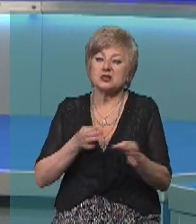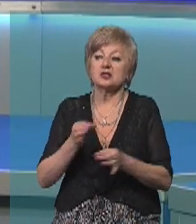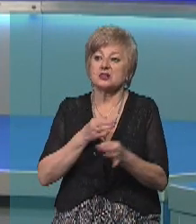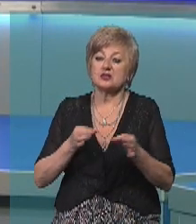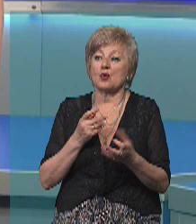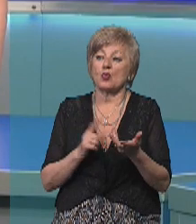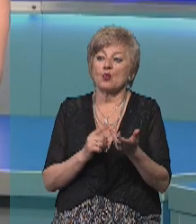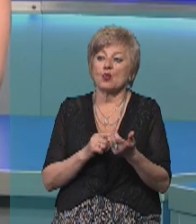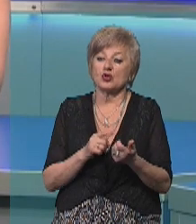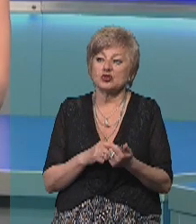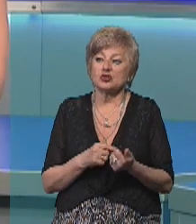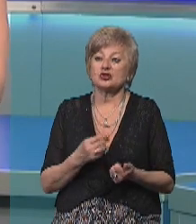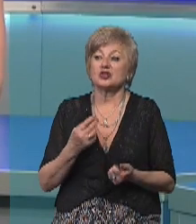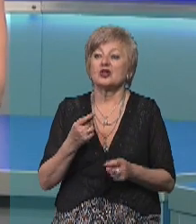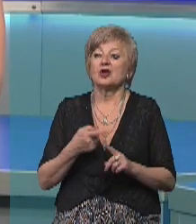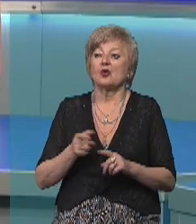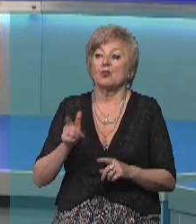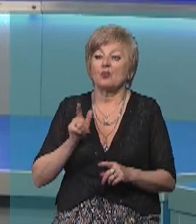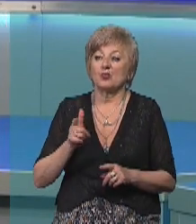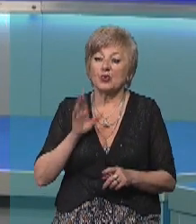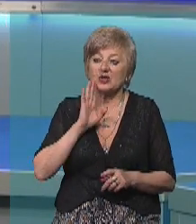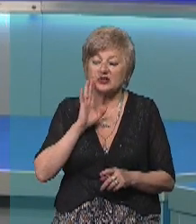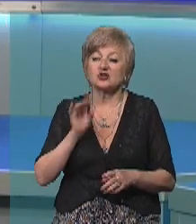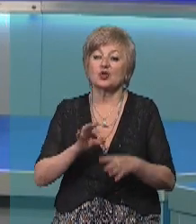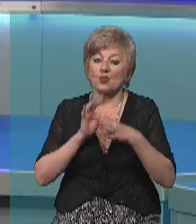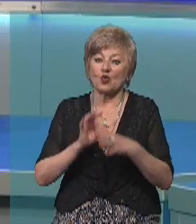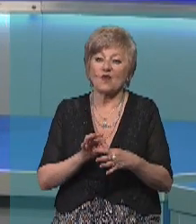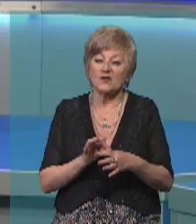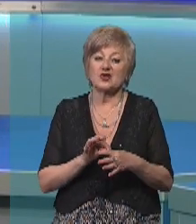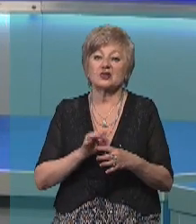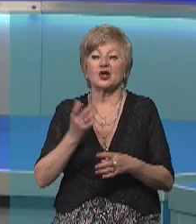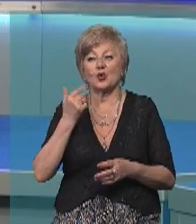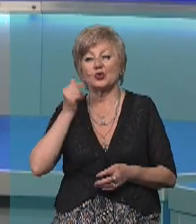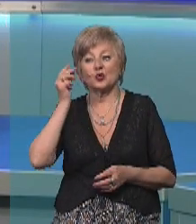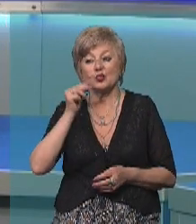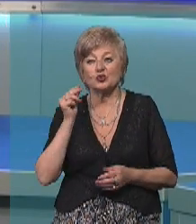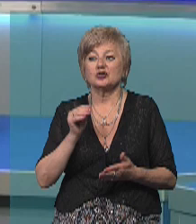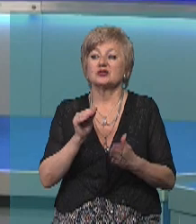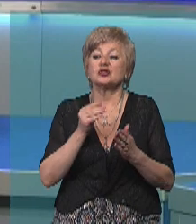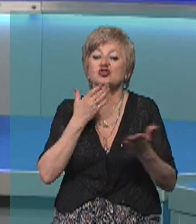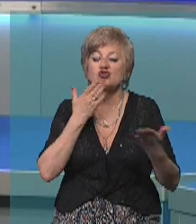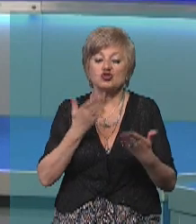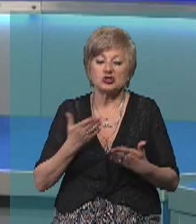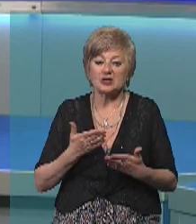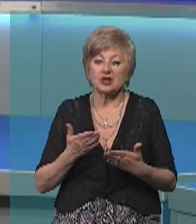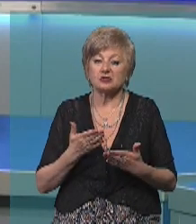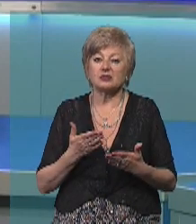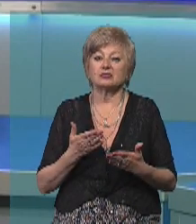не порахували ту годину 20, яку ми провели з Лесією Лапіковою, коли вчилися читати,